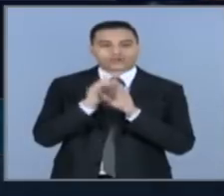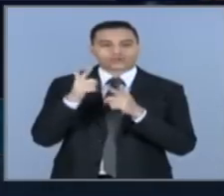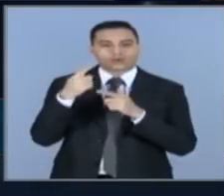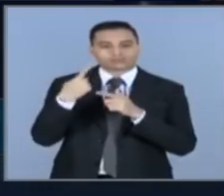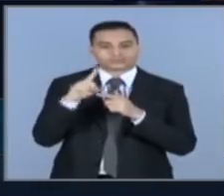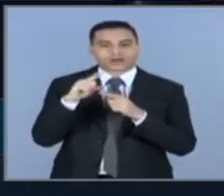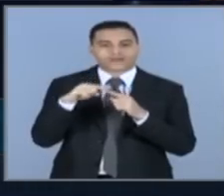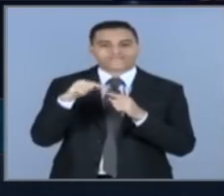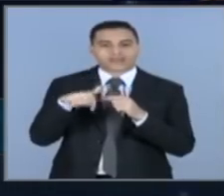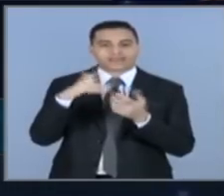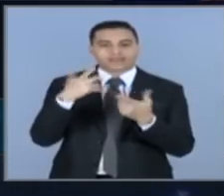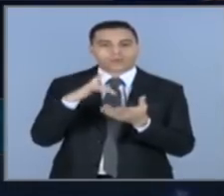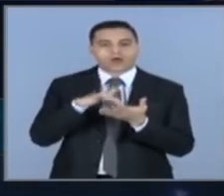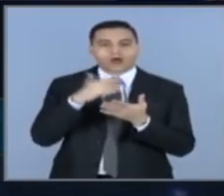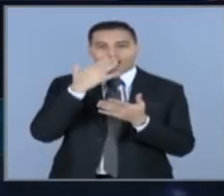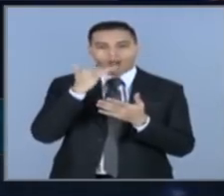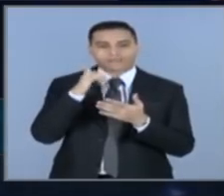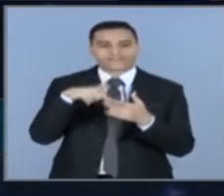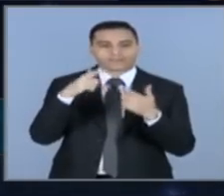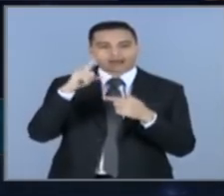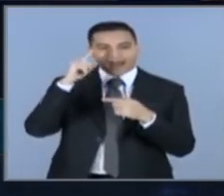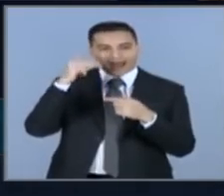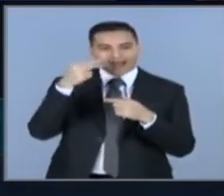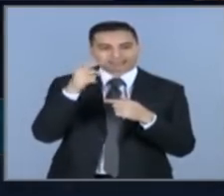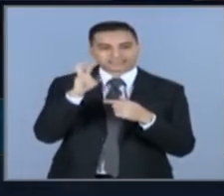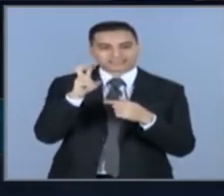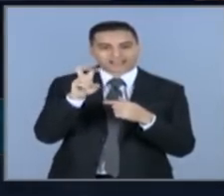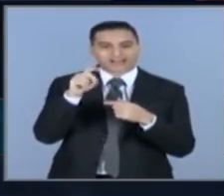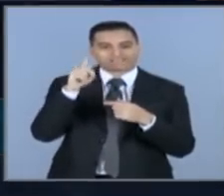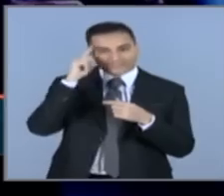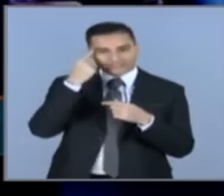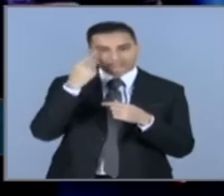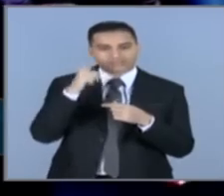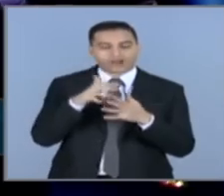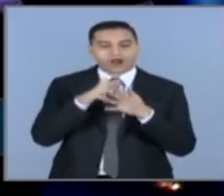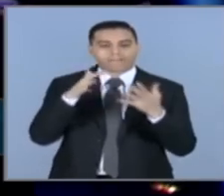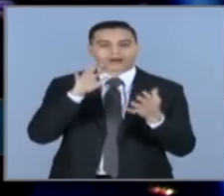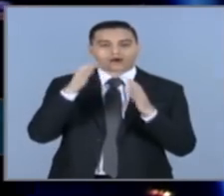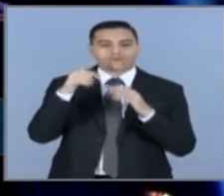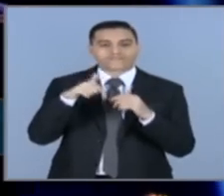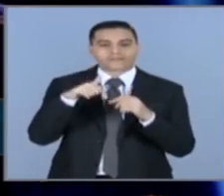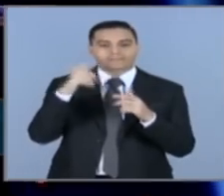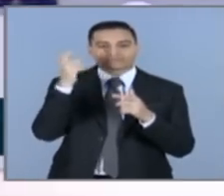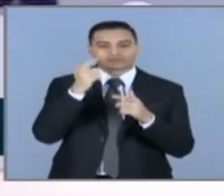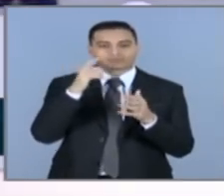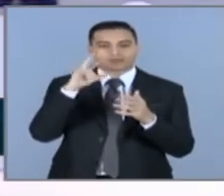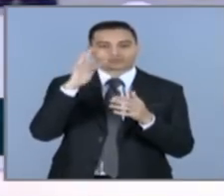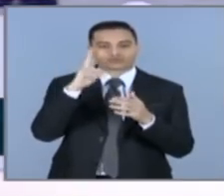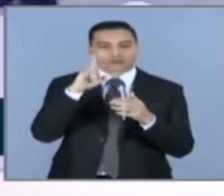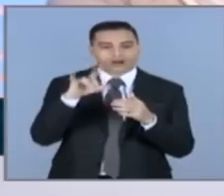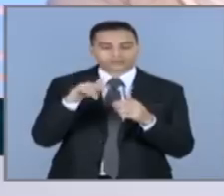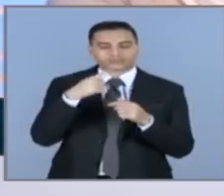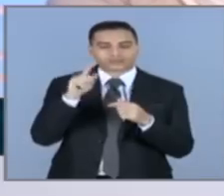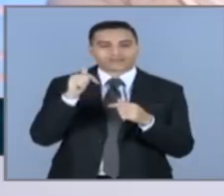دولار. صح. في أي دولة عربية تقع مدينة غزة؟ فلسطين. صح. ما هو أكبر كوكب في المجموعة الشمسية؟ مشتري.